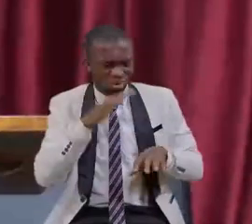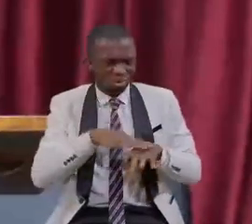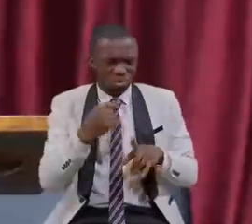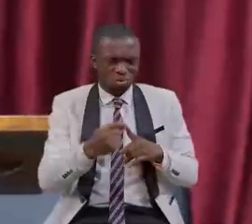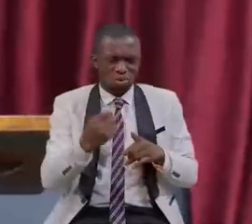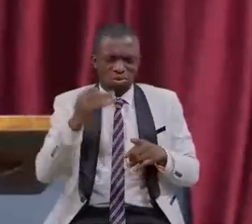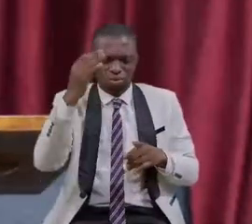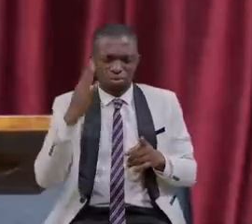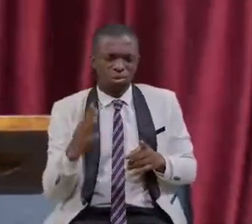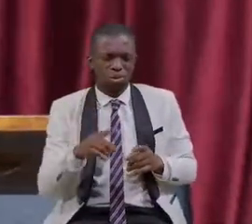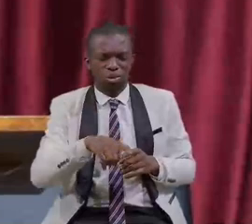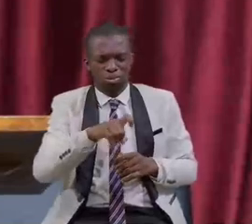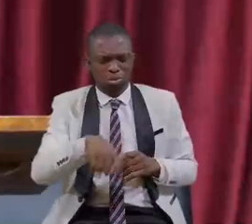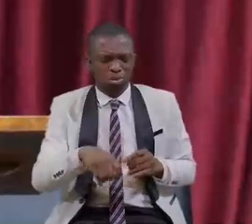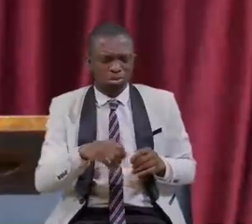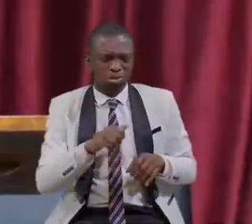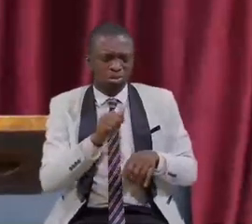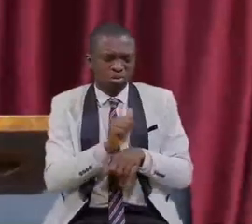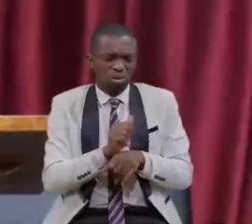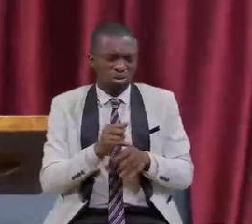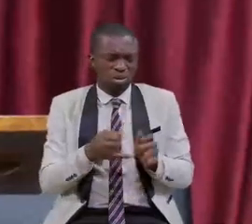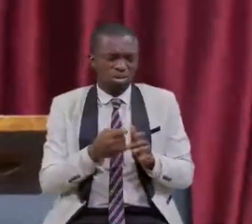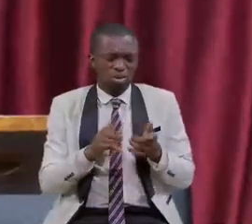Vous devez l'appliquer à vous-même.